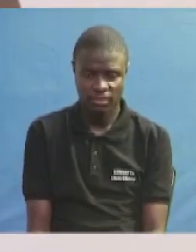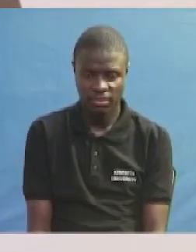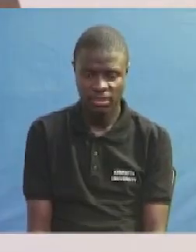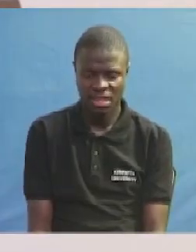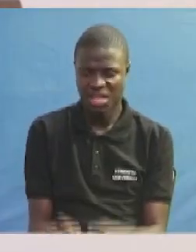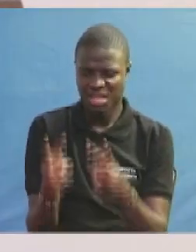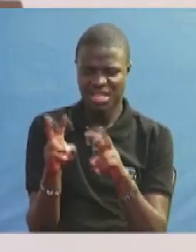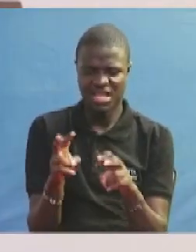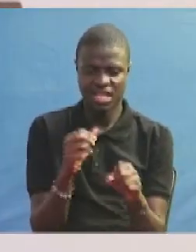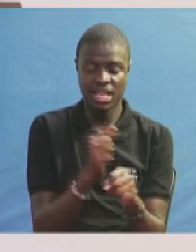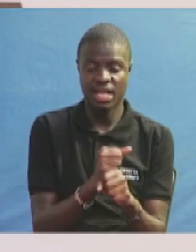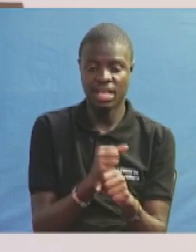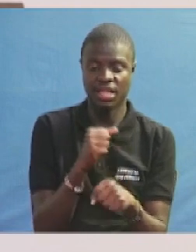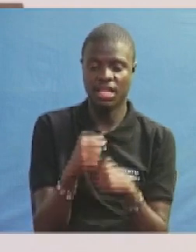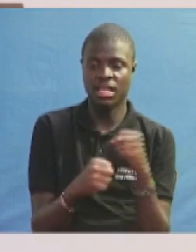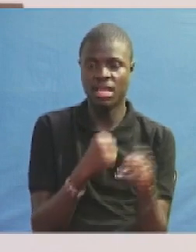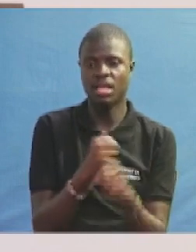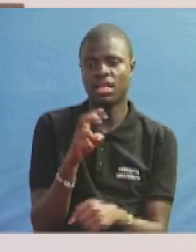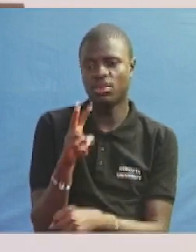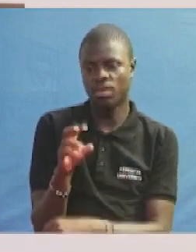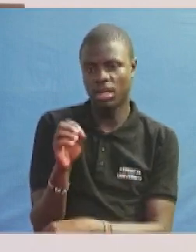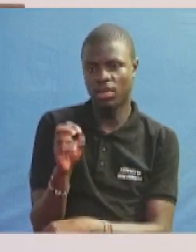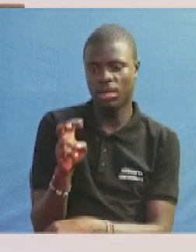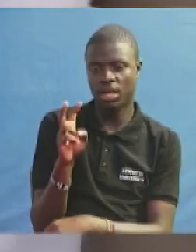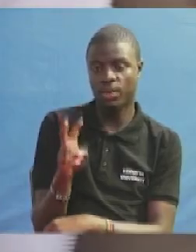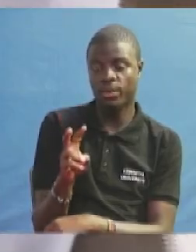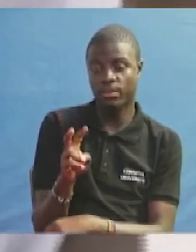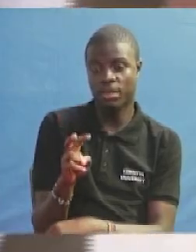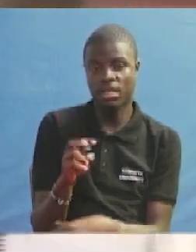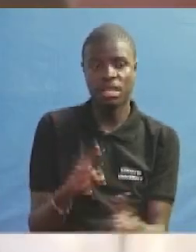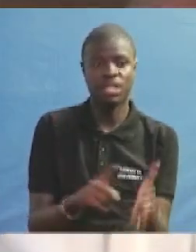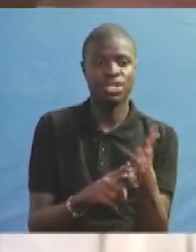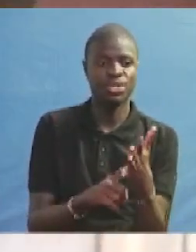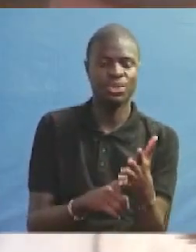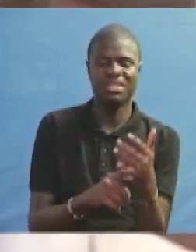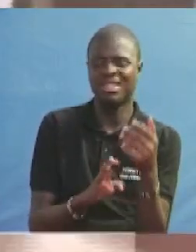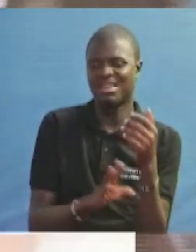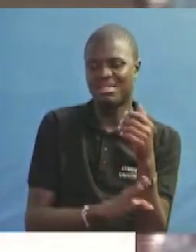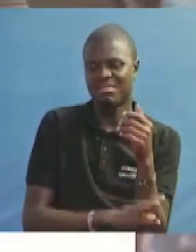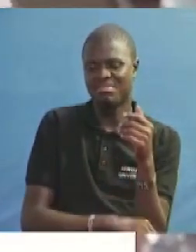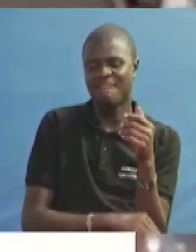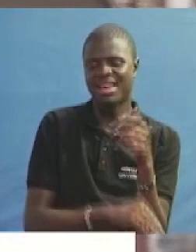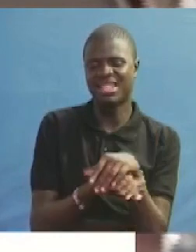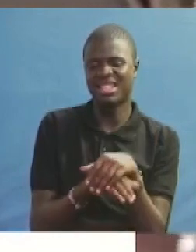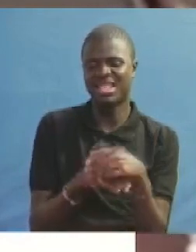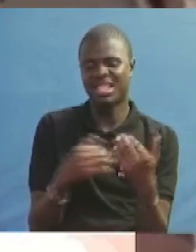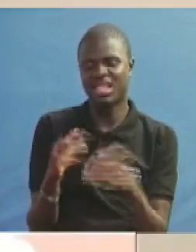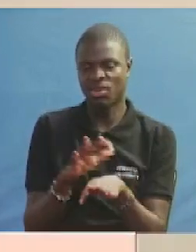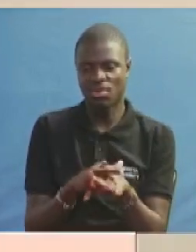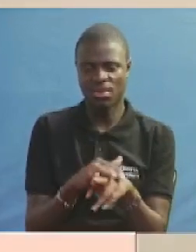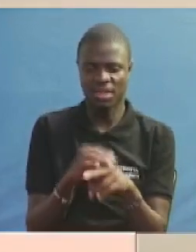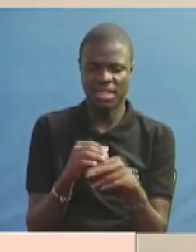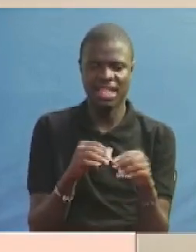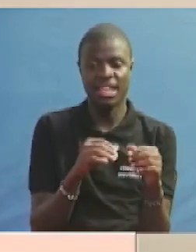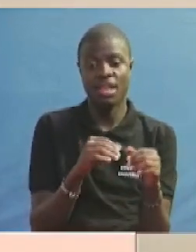Utafiti uliofanywa mwaka wa 2022 unaonyesha hali mbaya kuhusu elimu ya mtoto wa kike